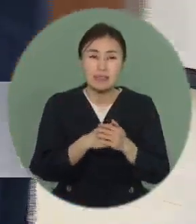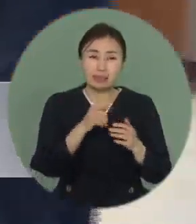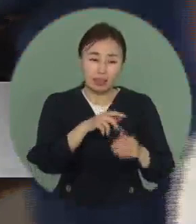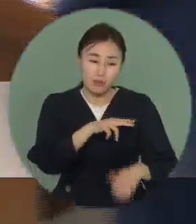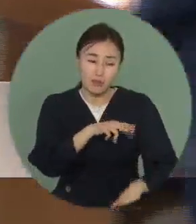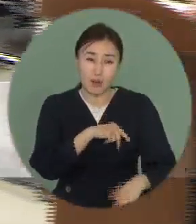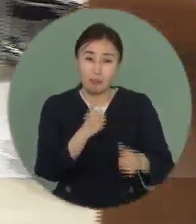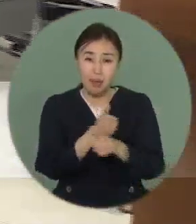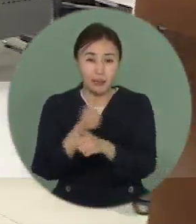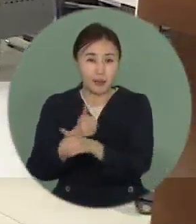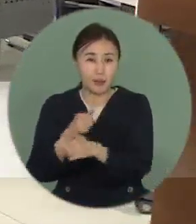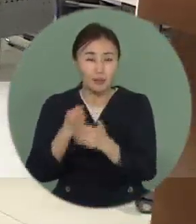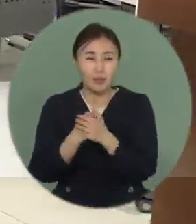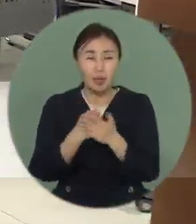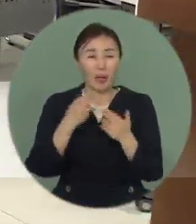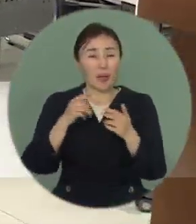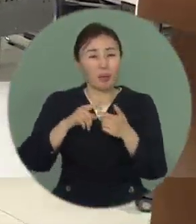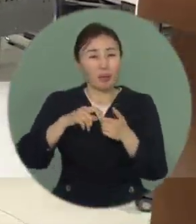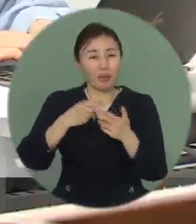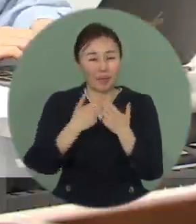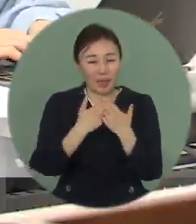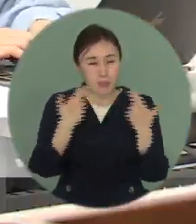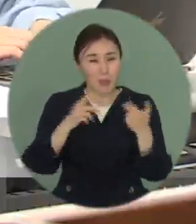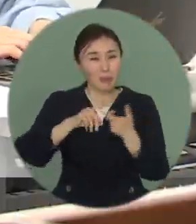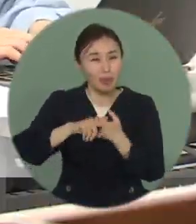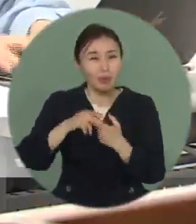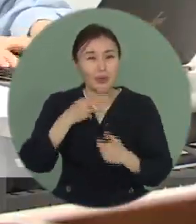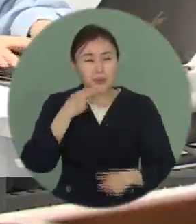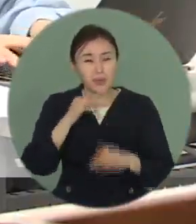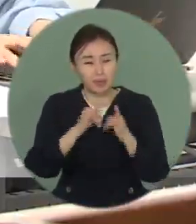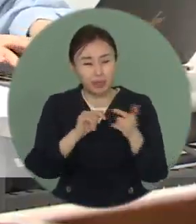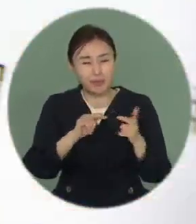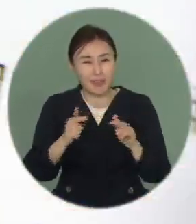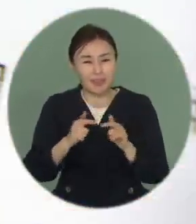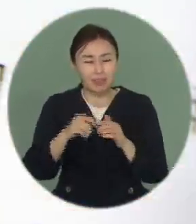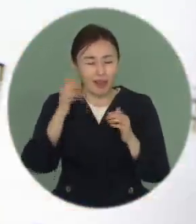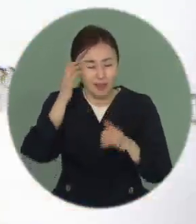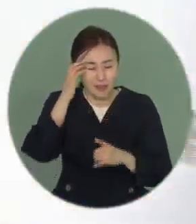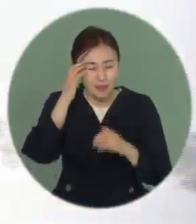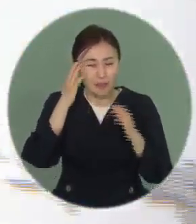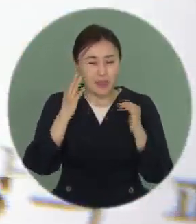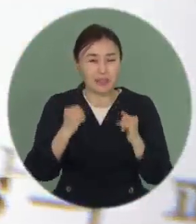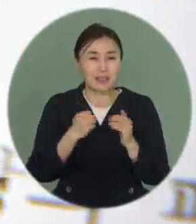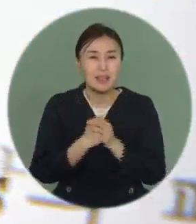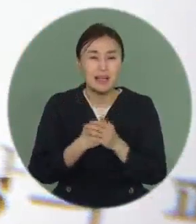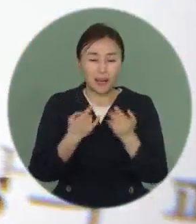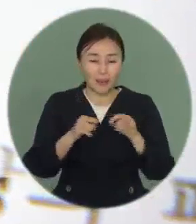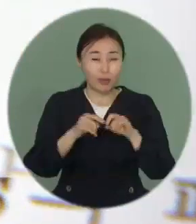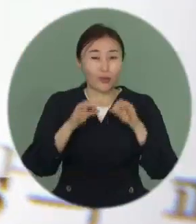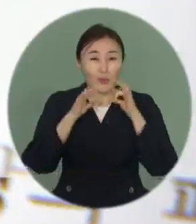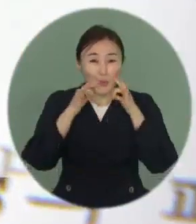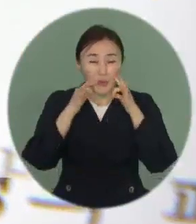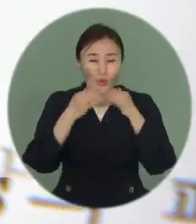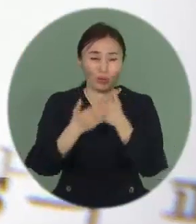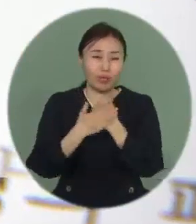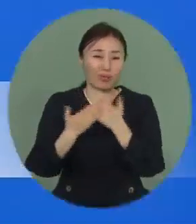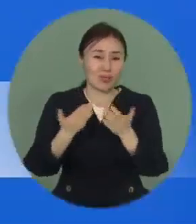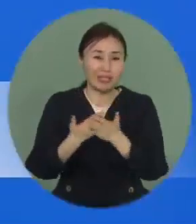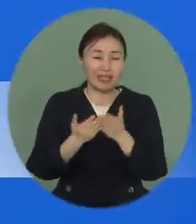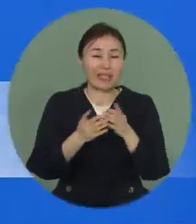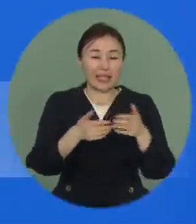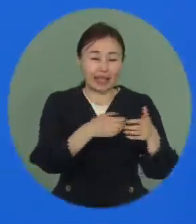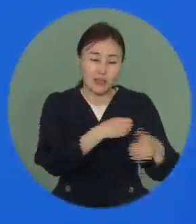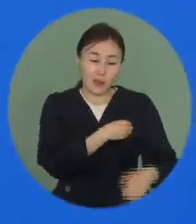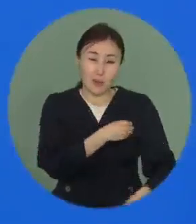과 비명 사 하위 20% 핸디캡이라고 속에 함께 노력해 주신 당원과 시민들에게